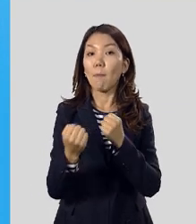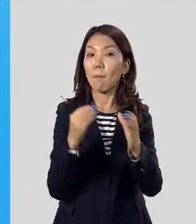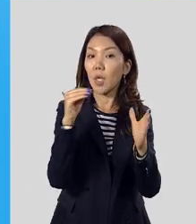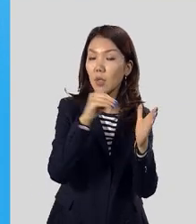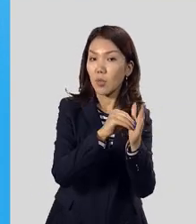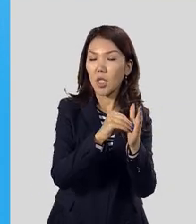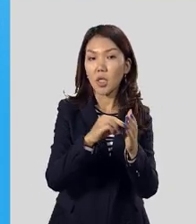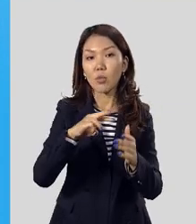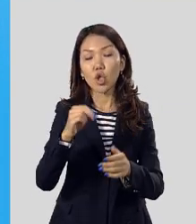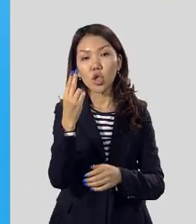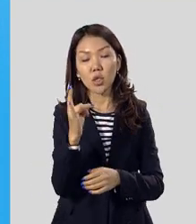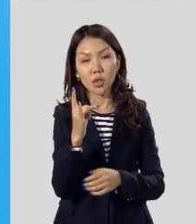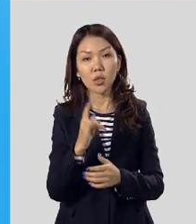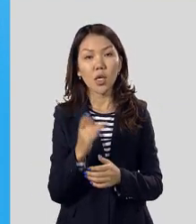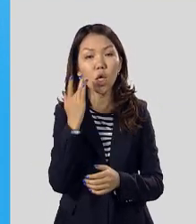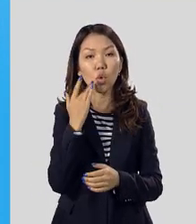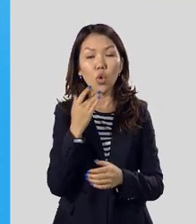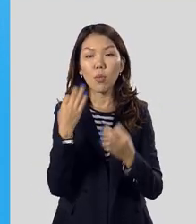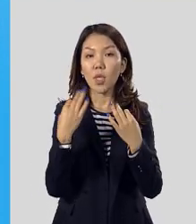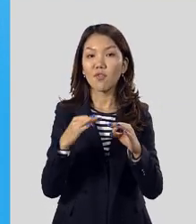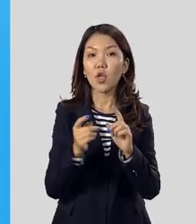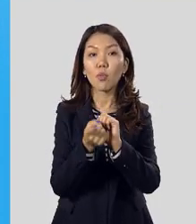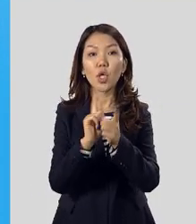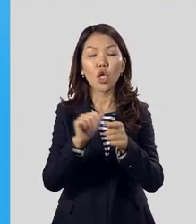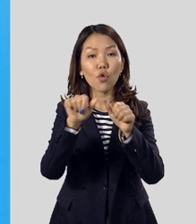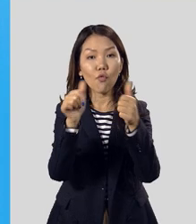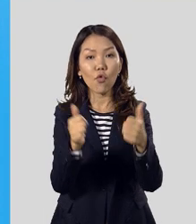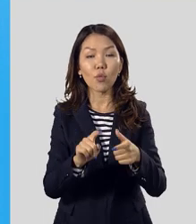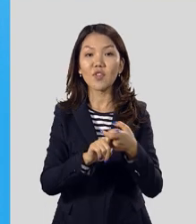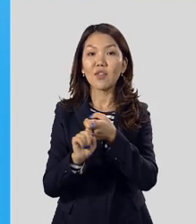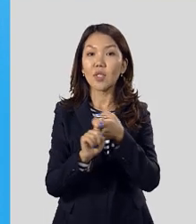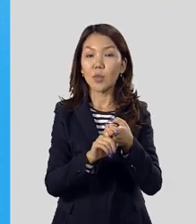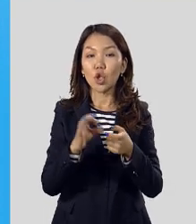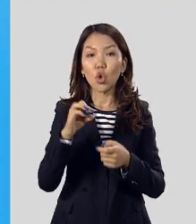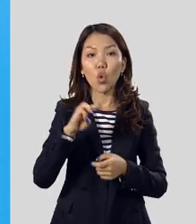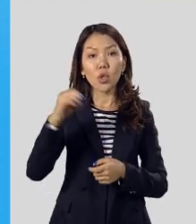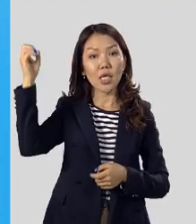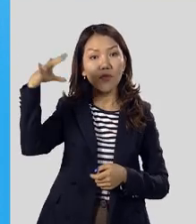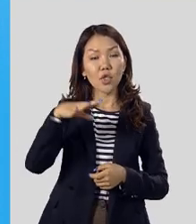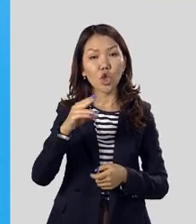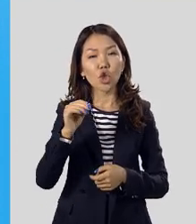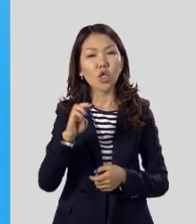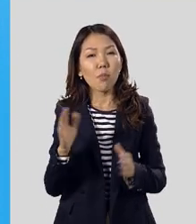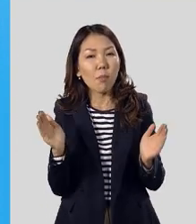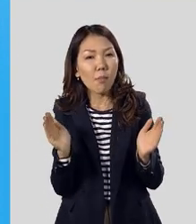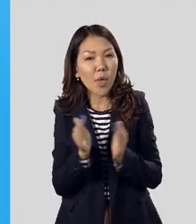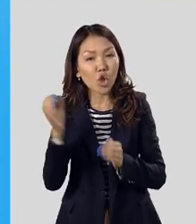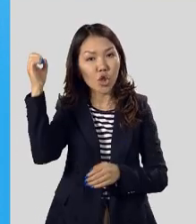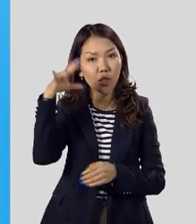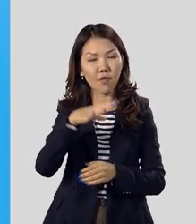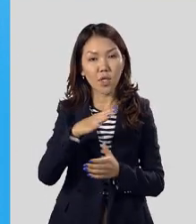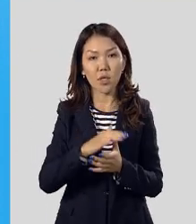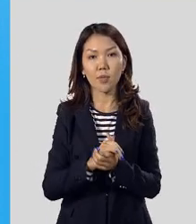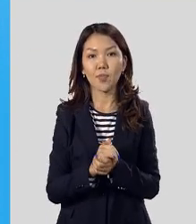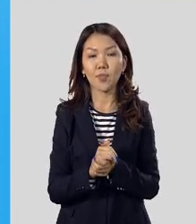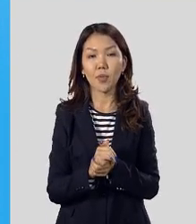которые позволяют ей менять форму в зависимости от освещения. Чем меньше света, тем